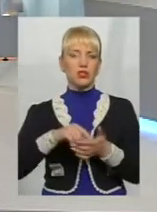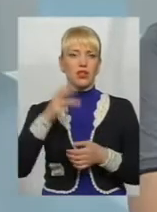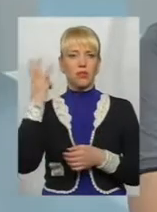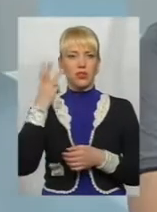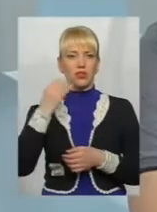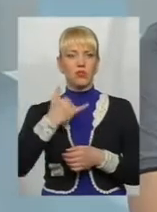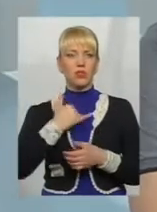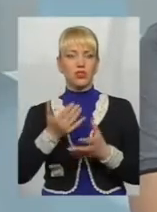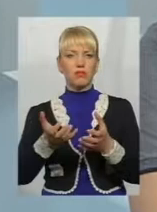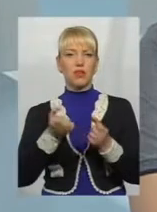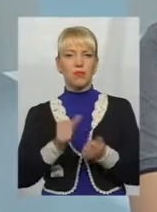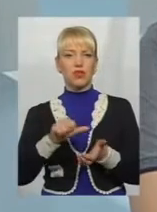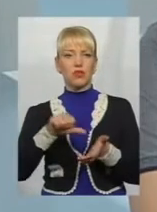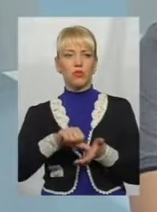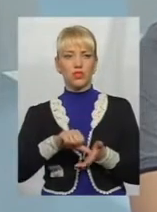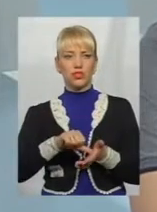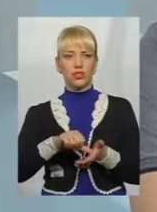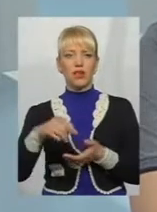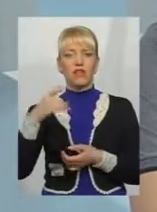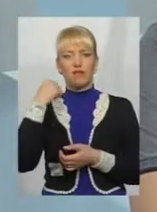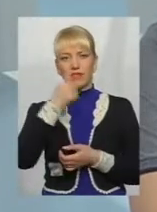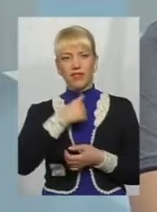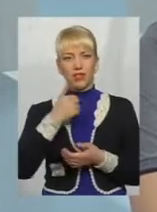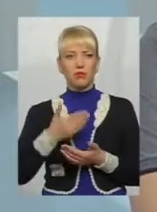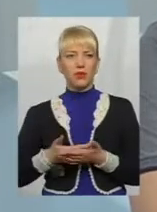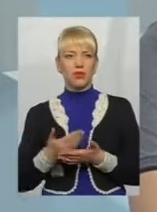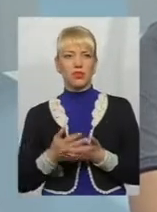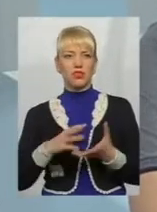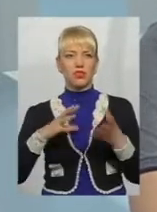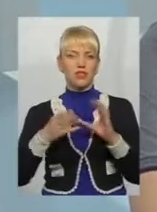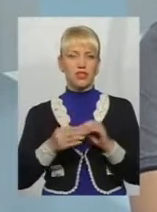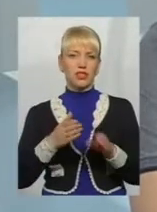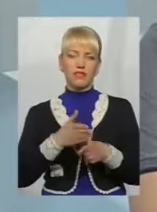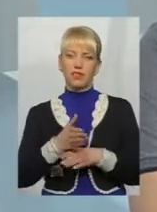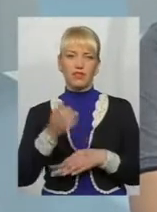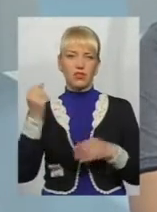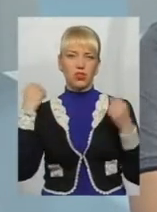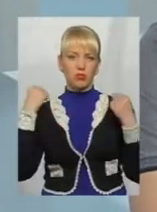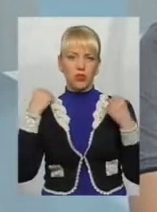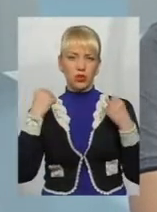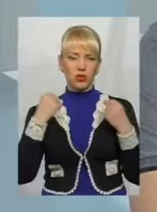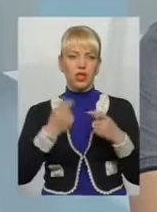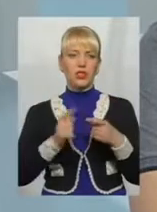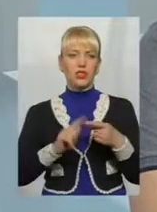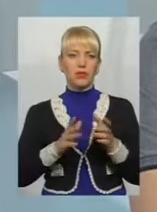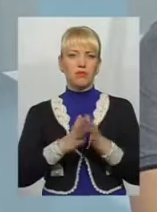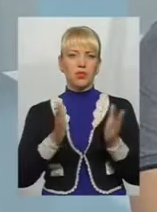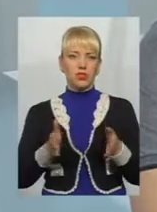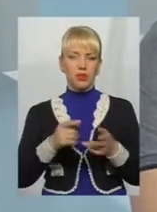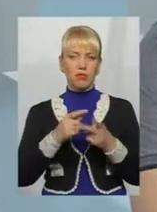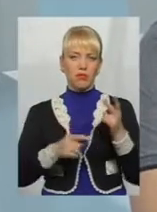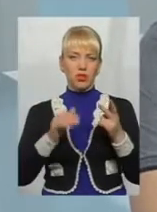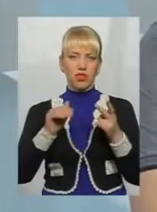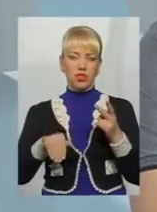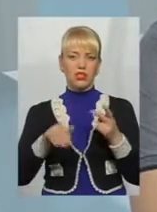нас приймає участь в рік приблизно з усіх видів спорту, це більше